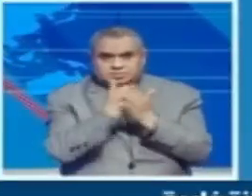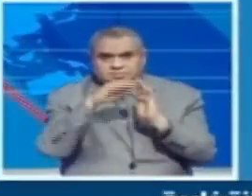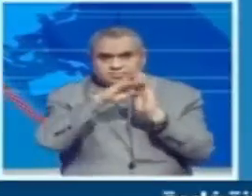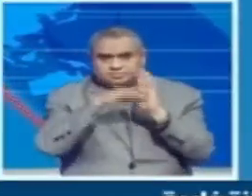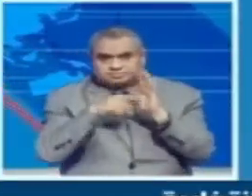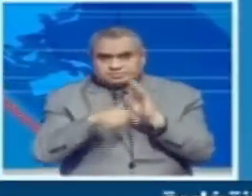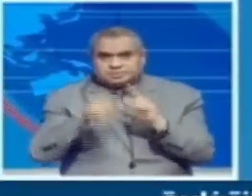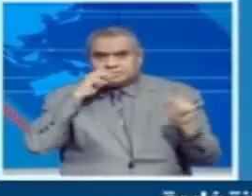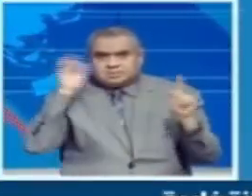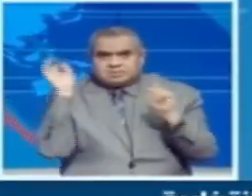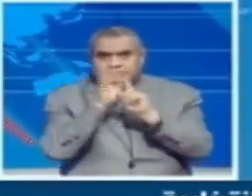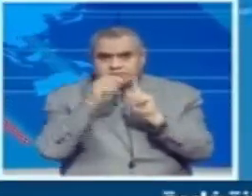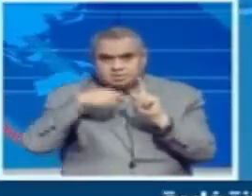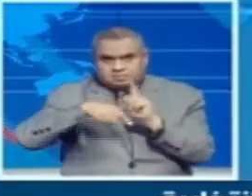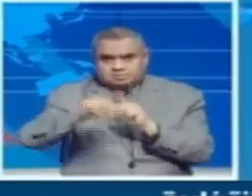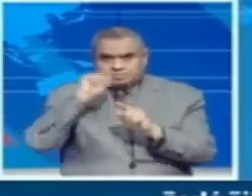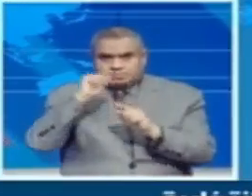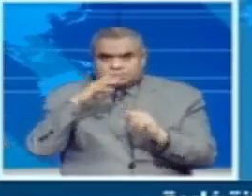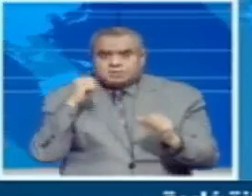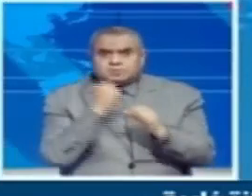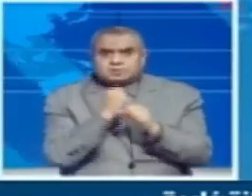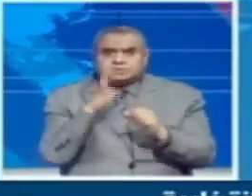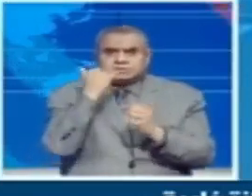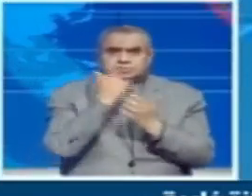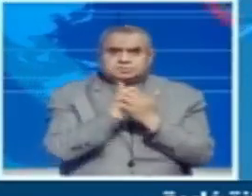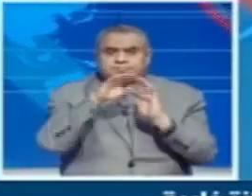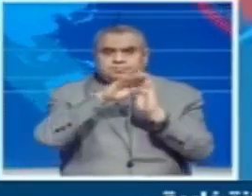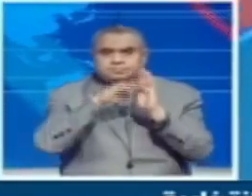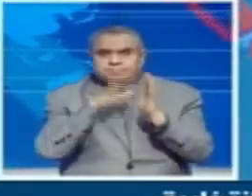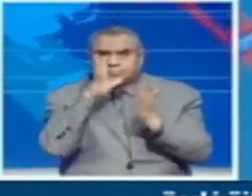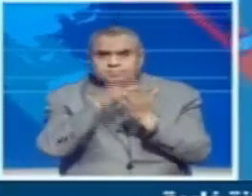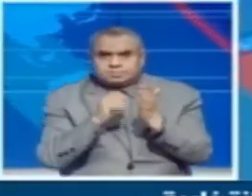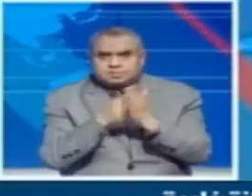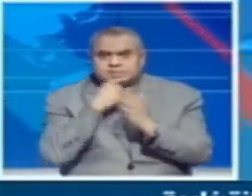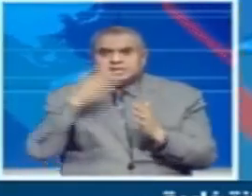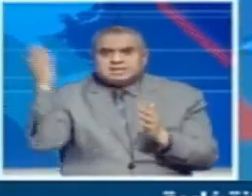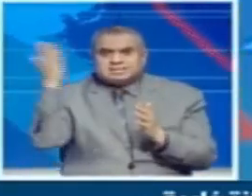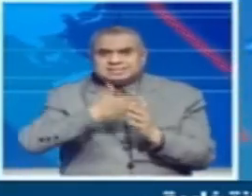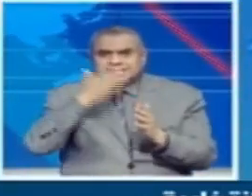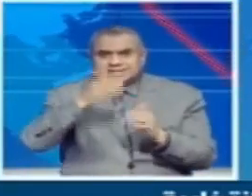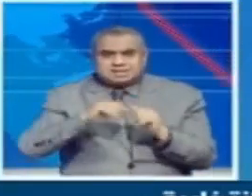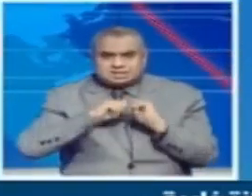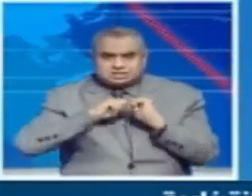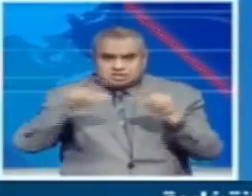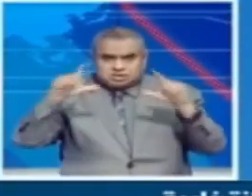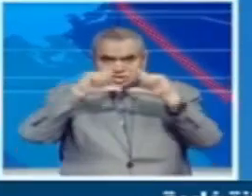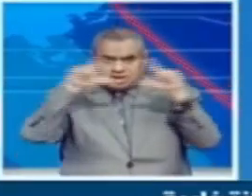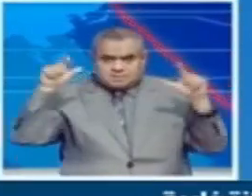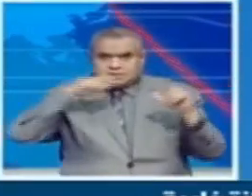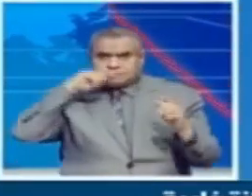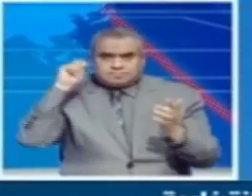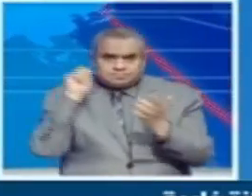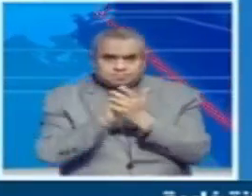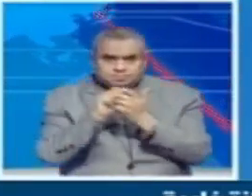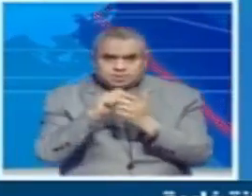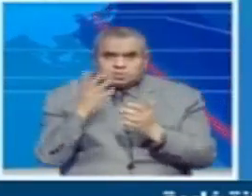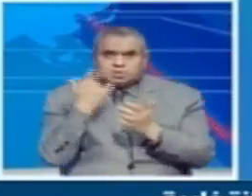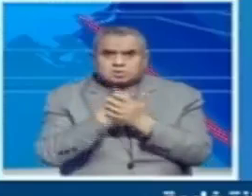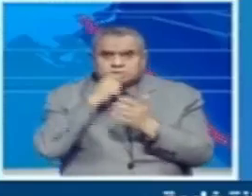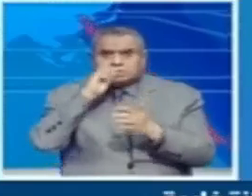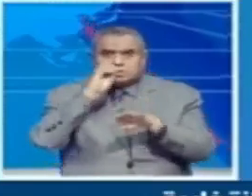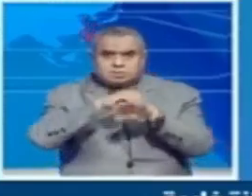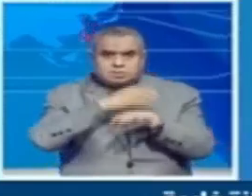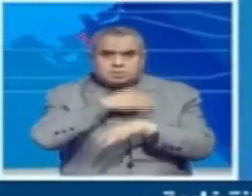سوف تتخذها في المرحلة المقبلة، مع تسليط الضوء على ما تم من إجراءات منذ تاريخ تدشين الحملة الرسمية.